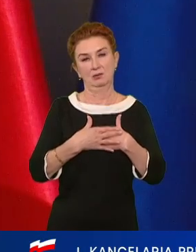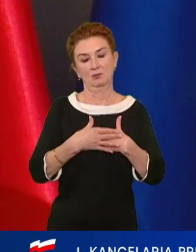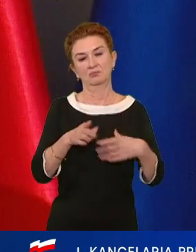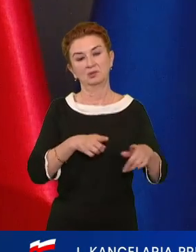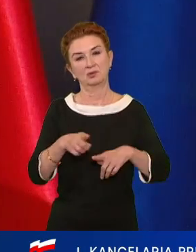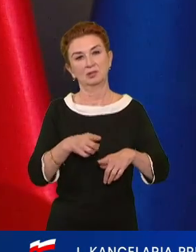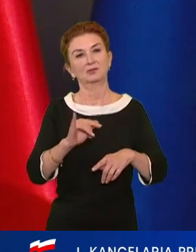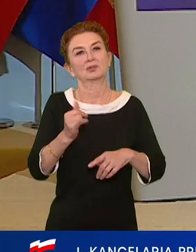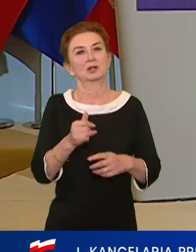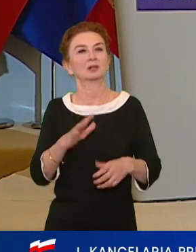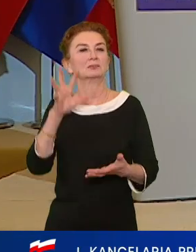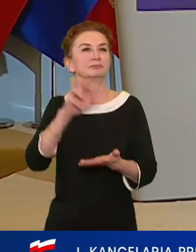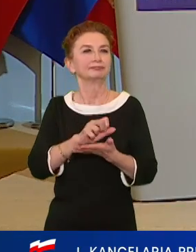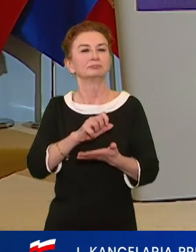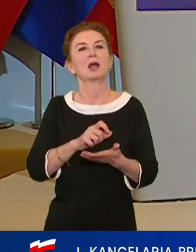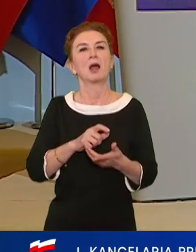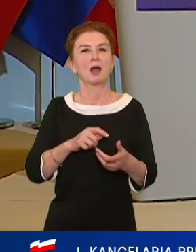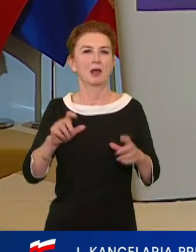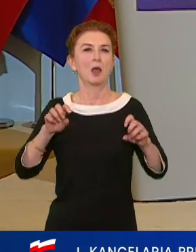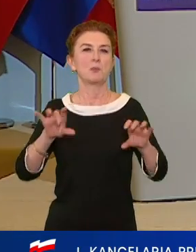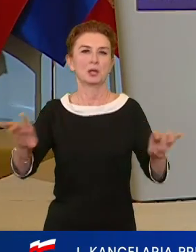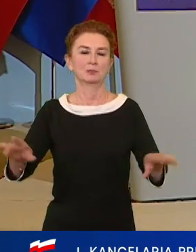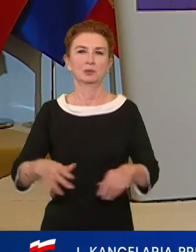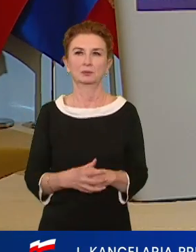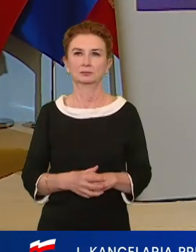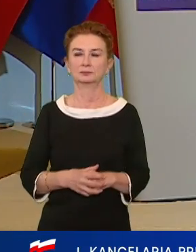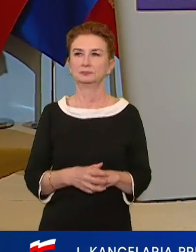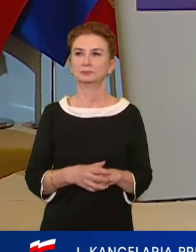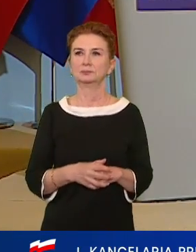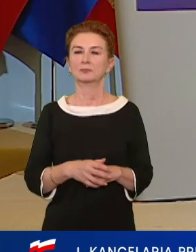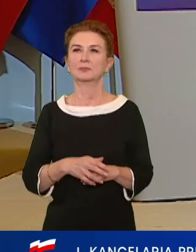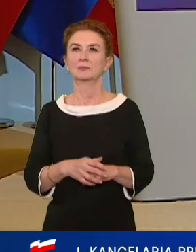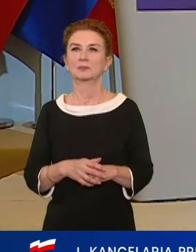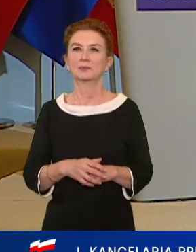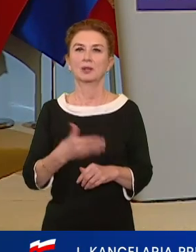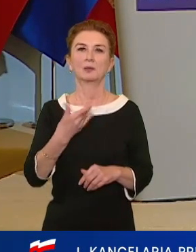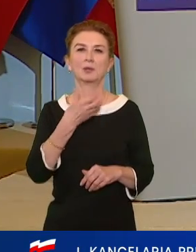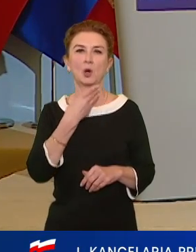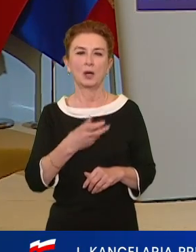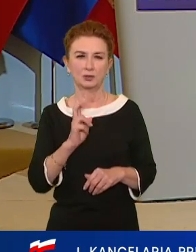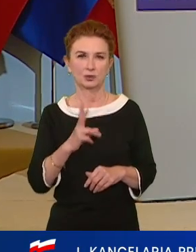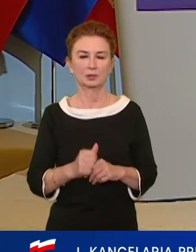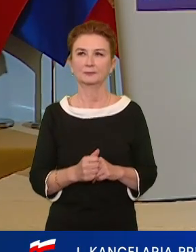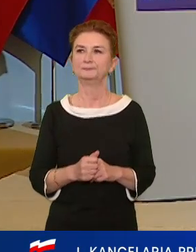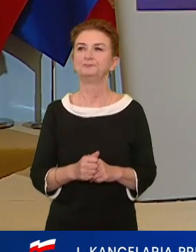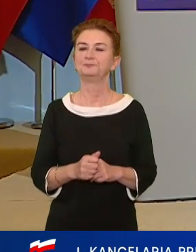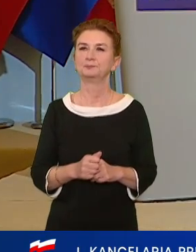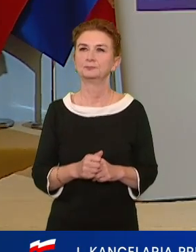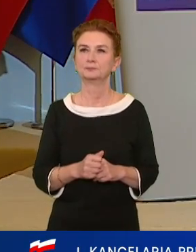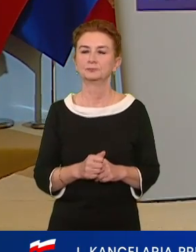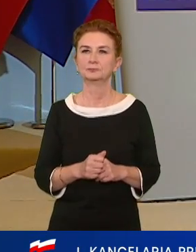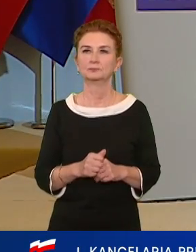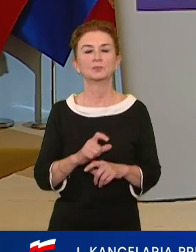nad epidemią bardzo proszę kolejne pytania pytanie od redaktora dominika mikołaj czekaj info security 24